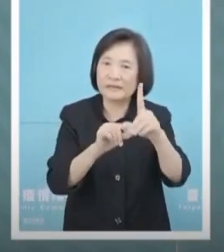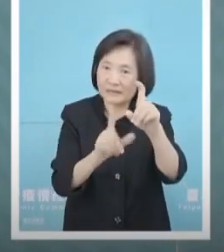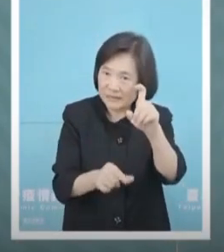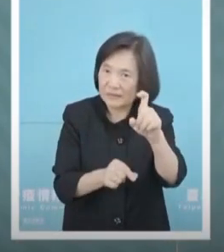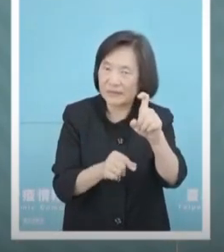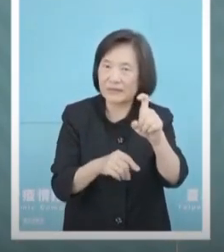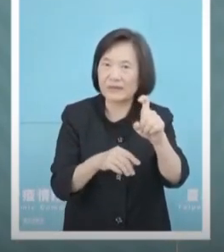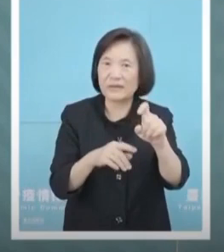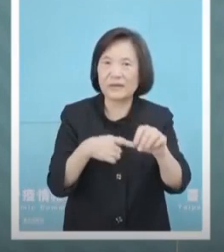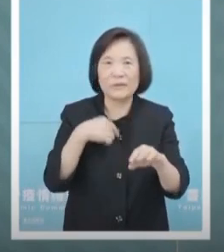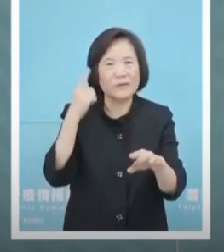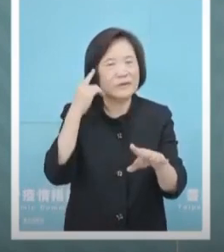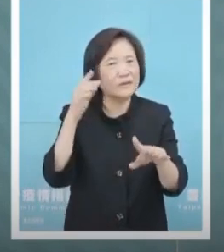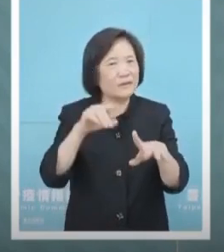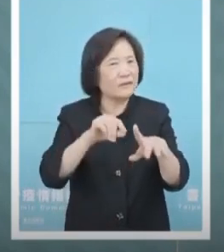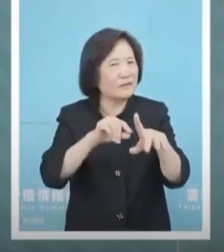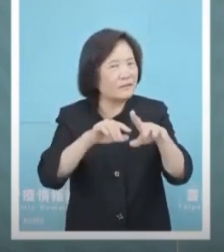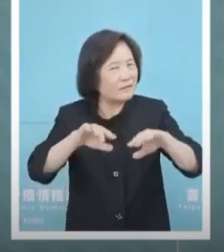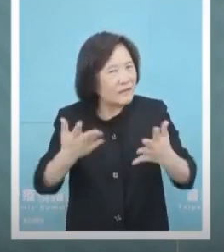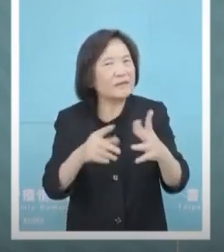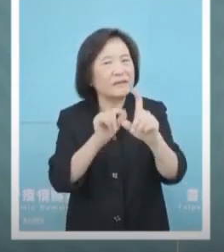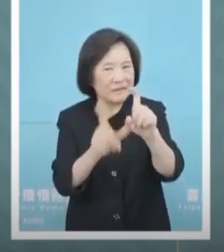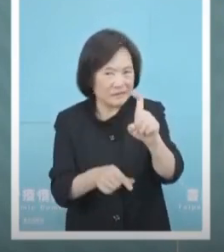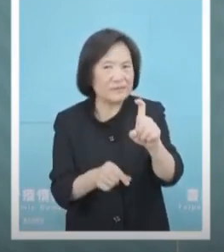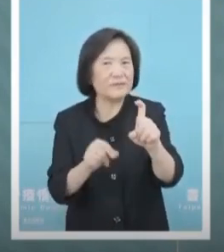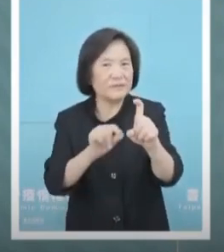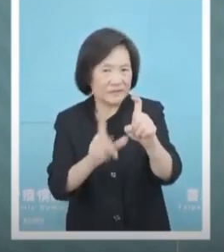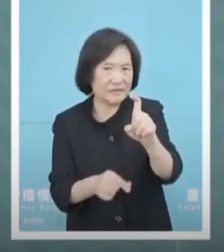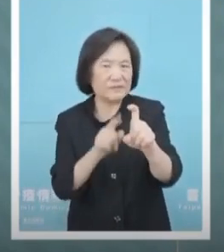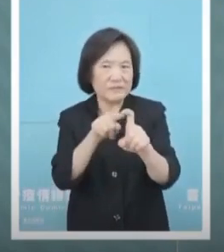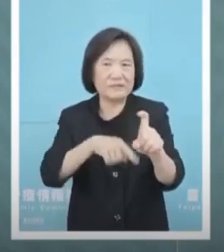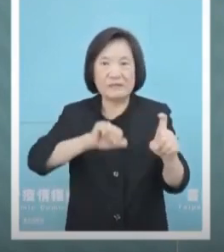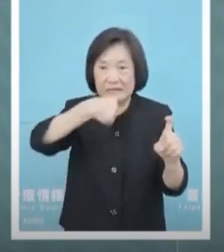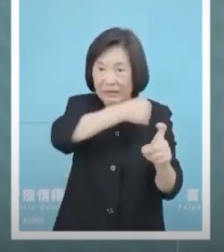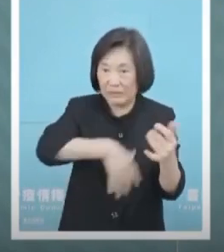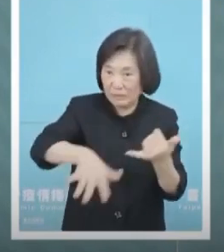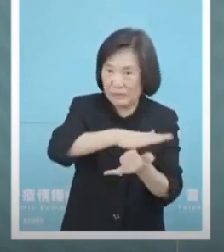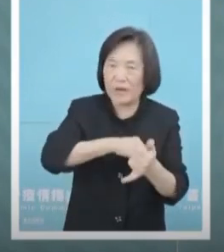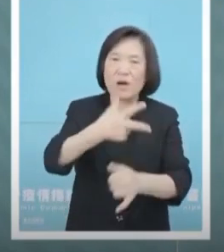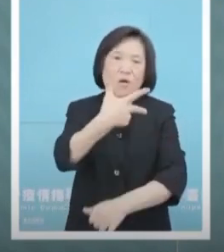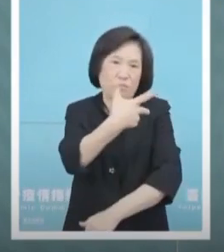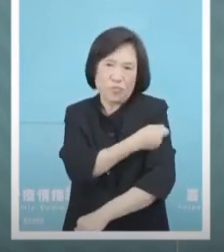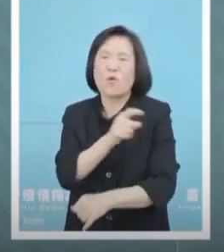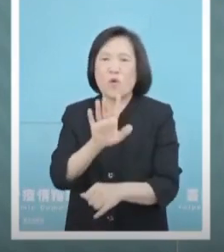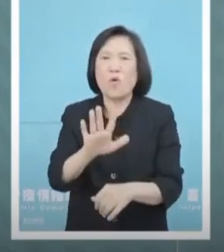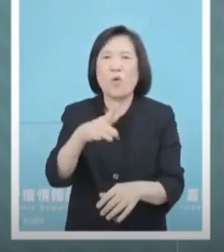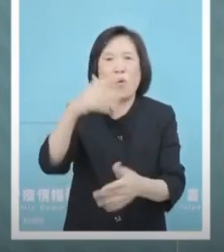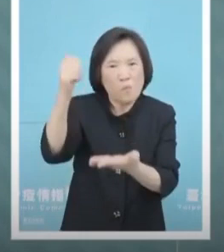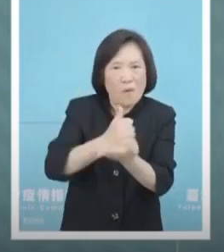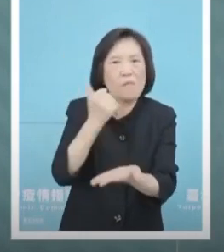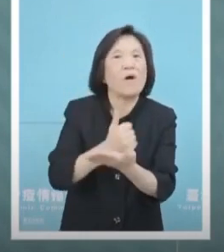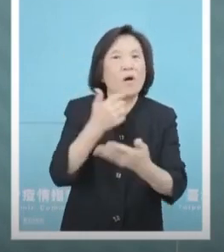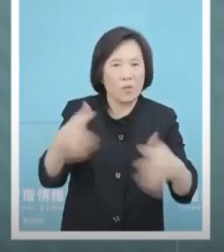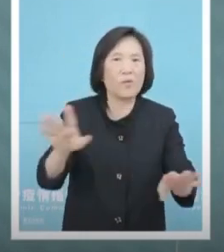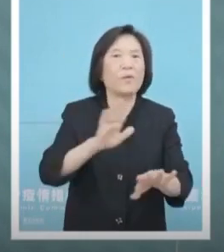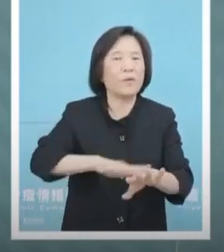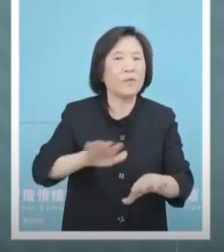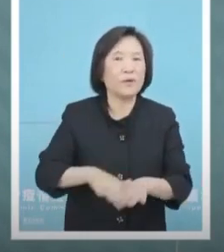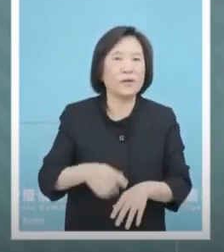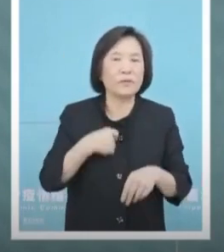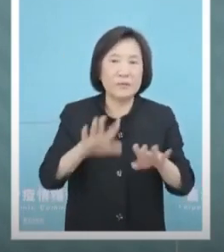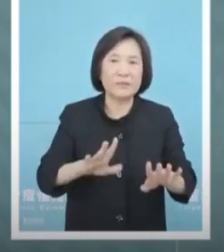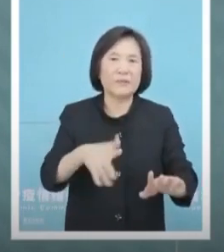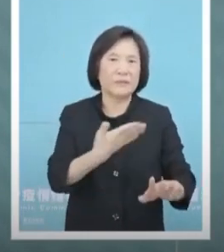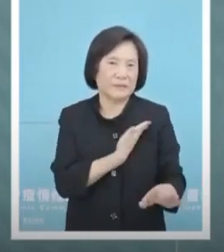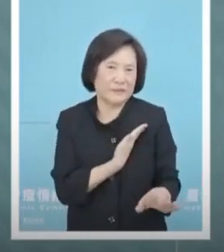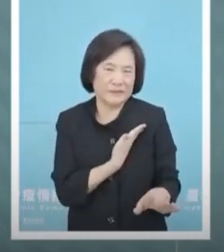哈，我想再慢，10月应该台湾还是会有大量的疫苗可以打，所以现在问题就是说如何撑